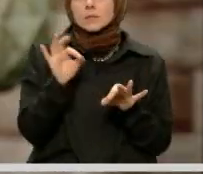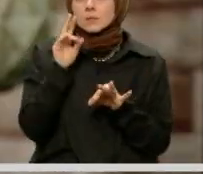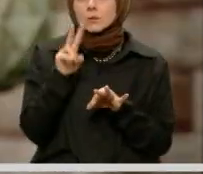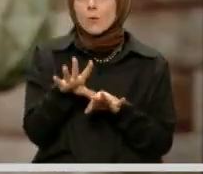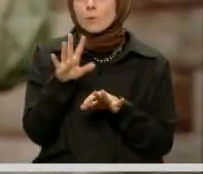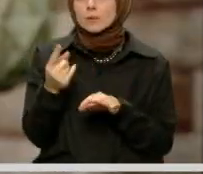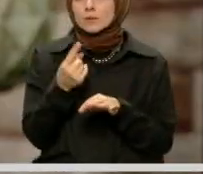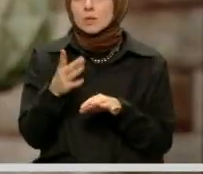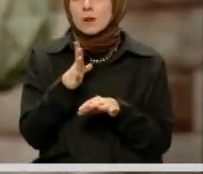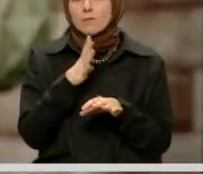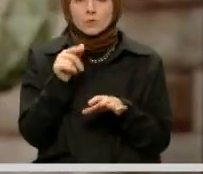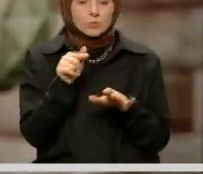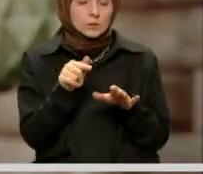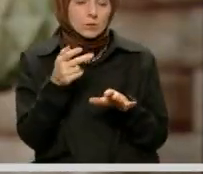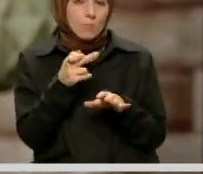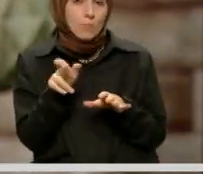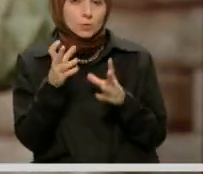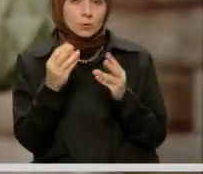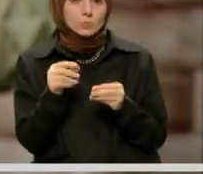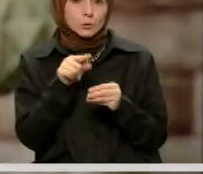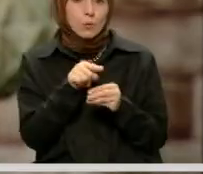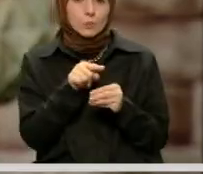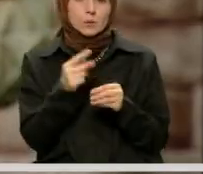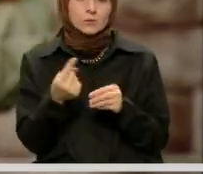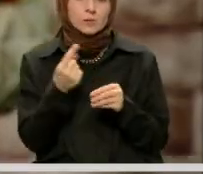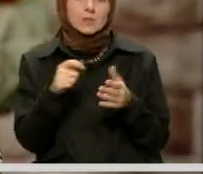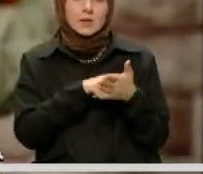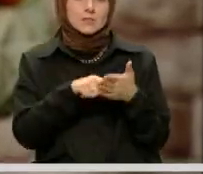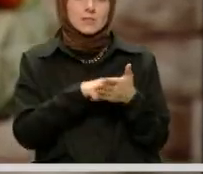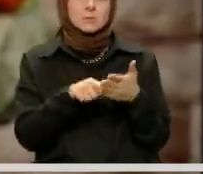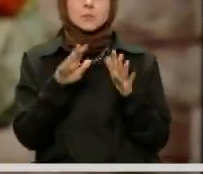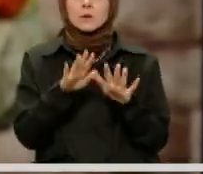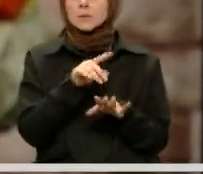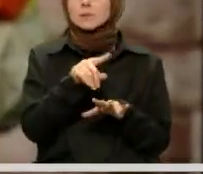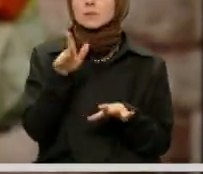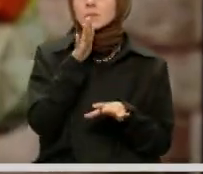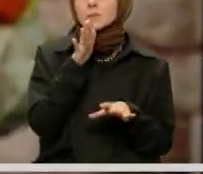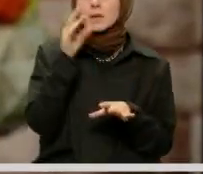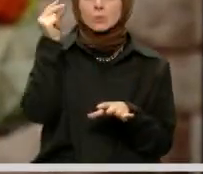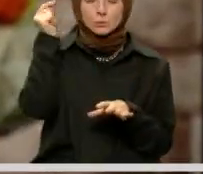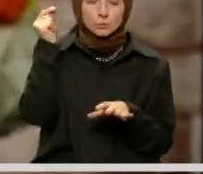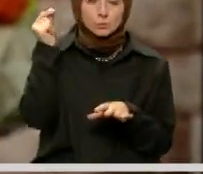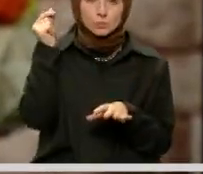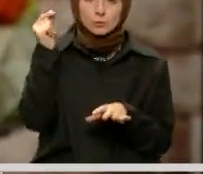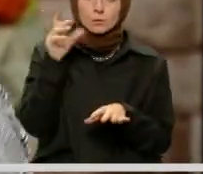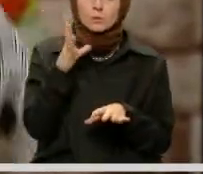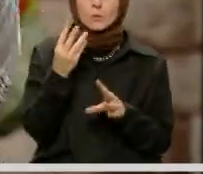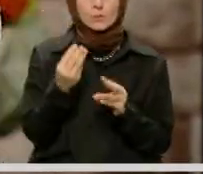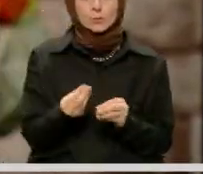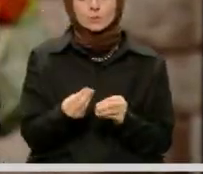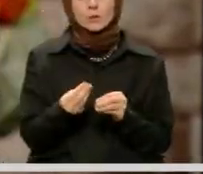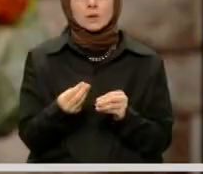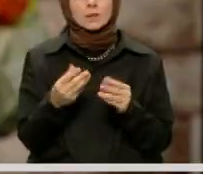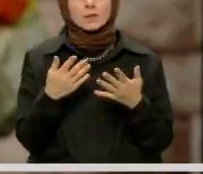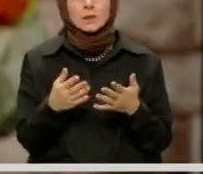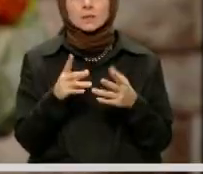şeyler vardır. Boş kalmış, orada bir şeyler silinmiş ama siz bile bilmiyorsunuz. Siz bile unuttunuz. Siz bile unutmuşsunuz. Öyle bir tövbe etmişsiniz ki, öyle bir